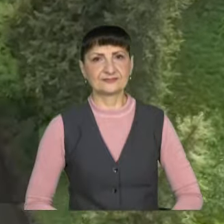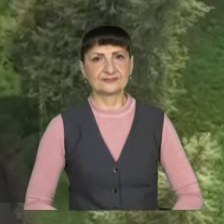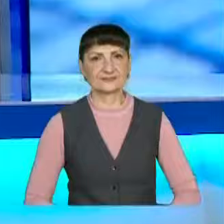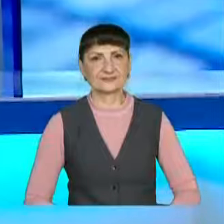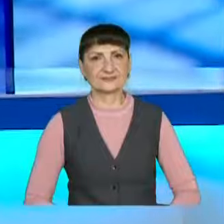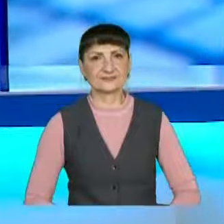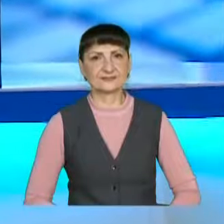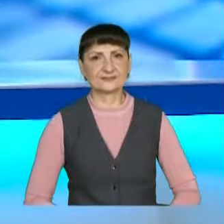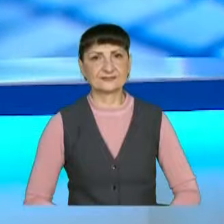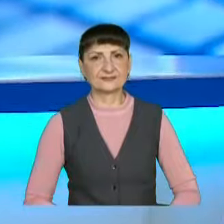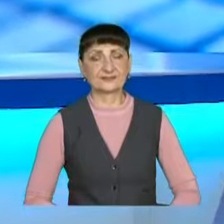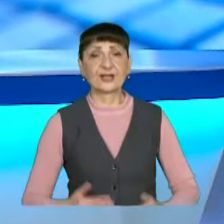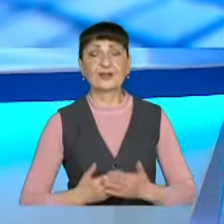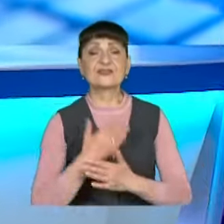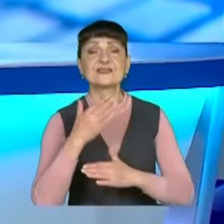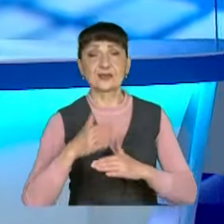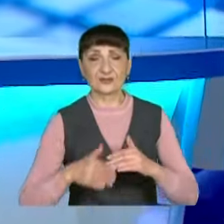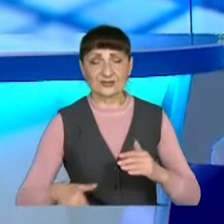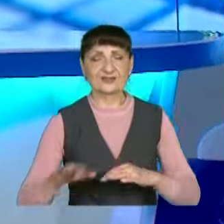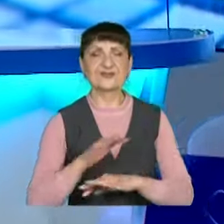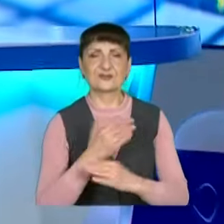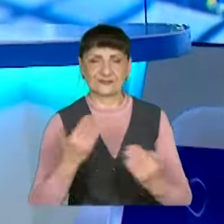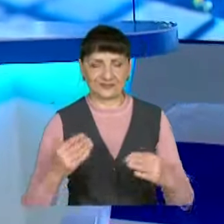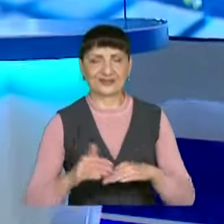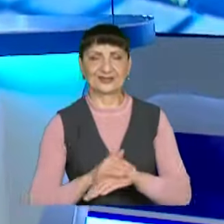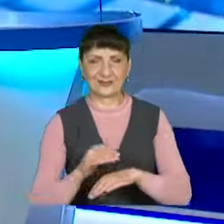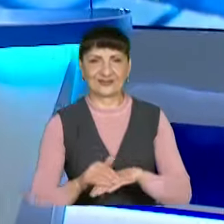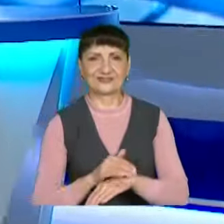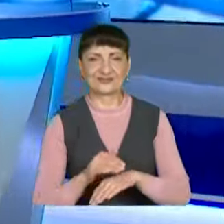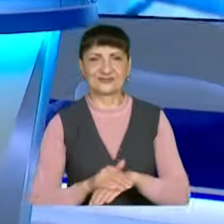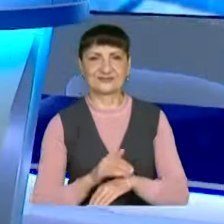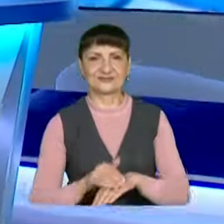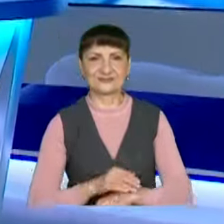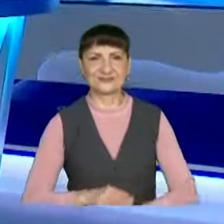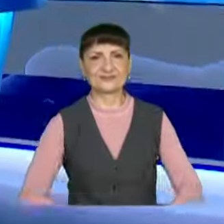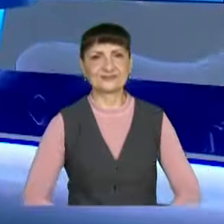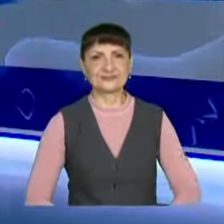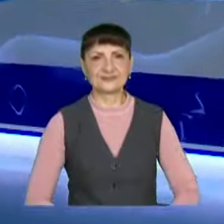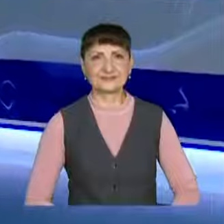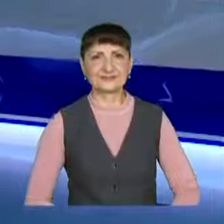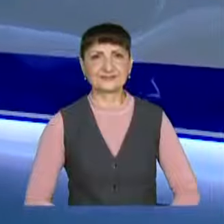область. И на этом пока все. Увидимся вечером. До встречи.